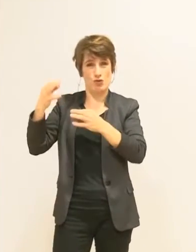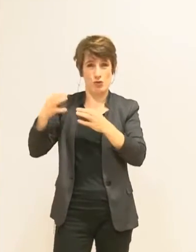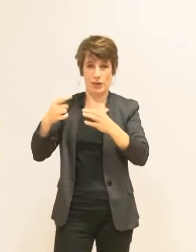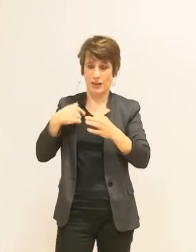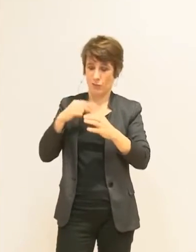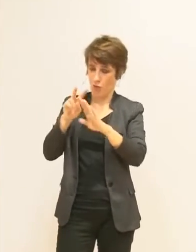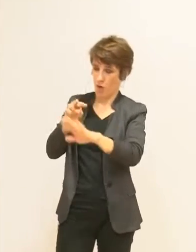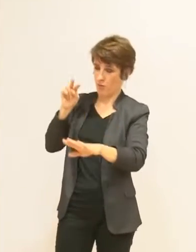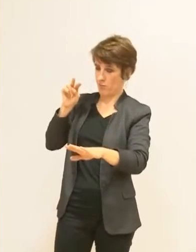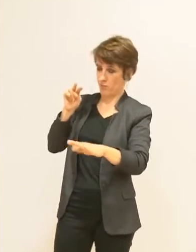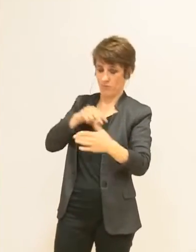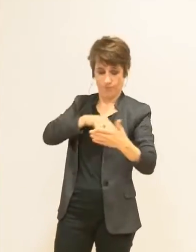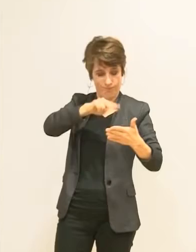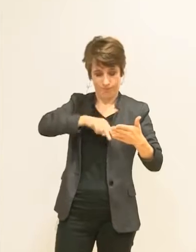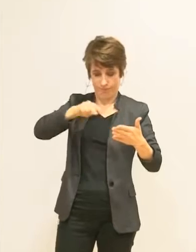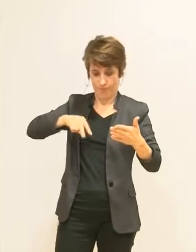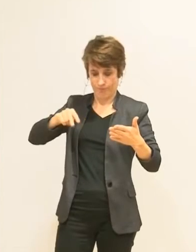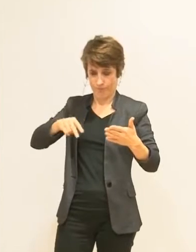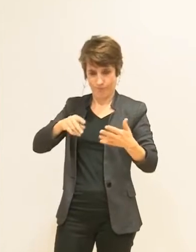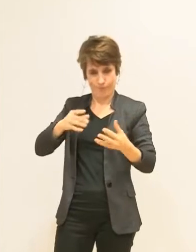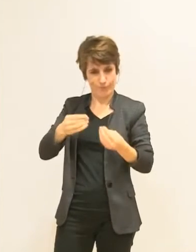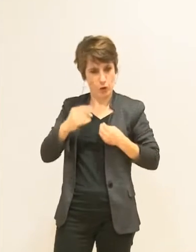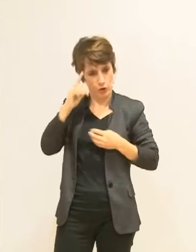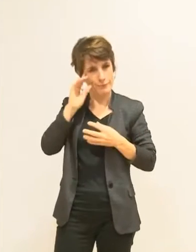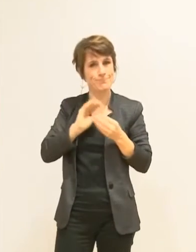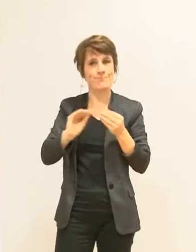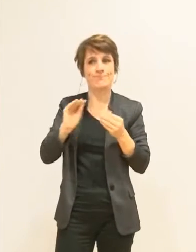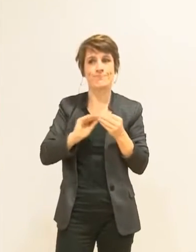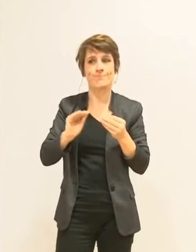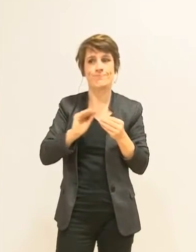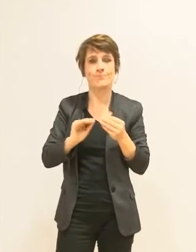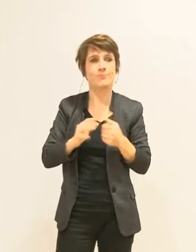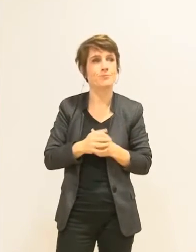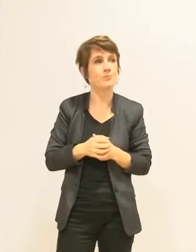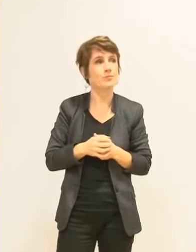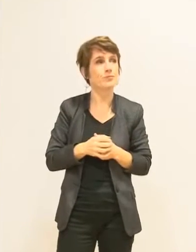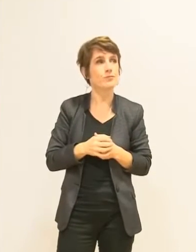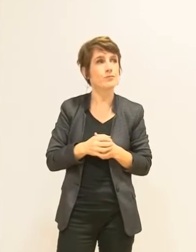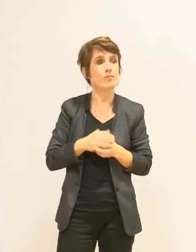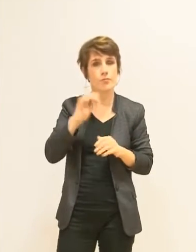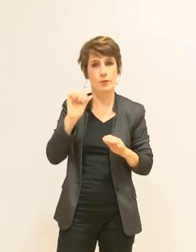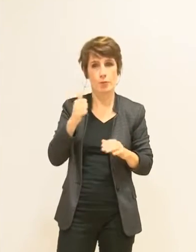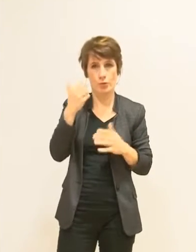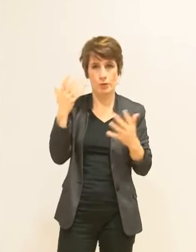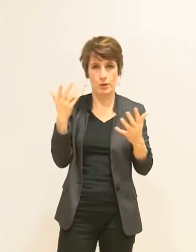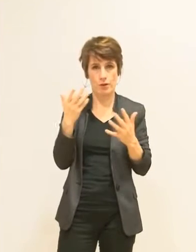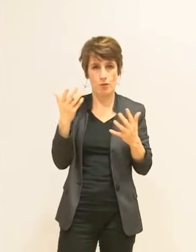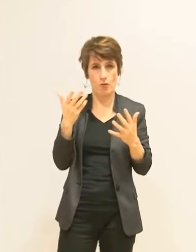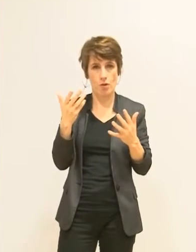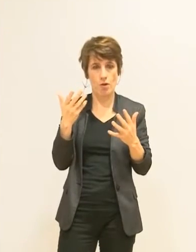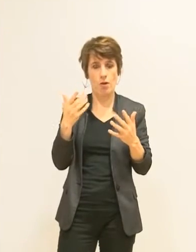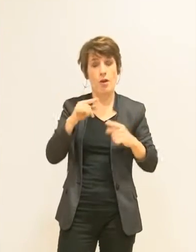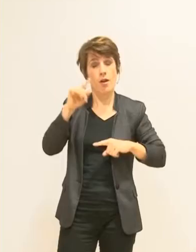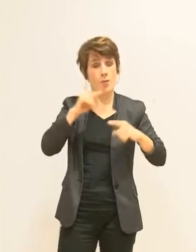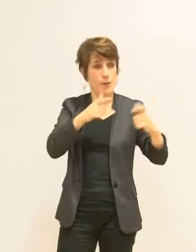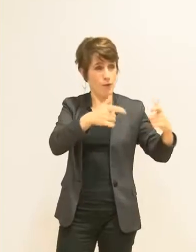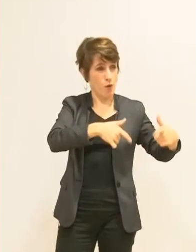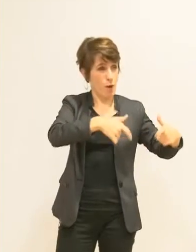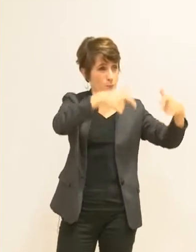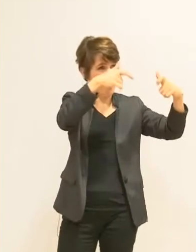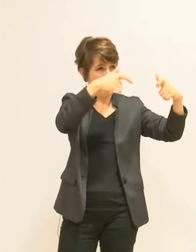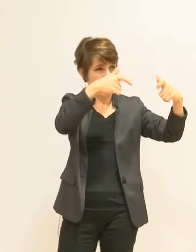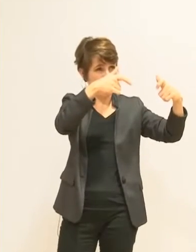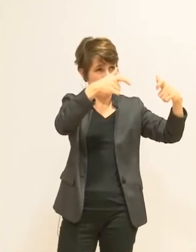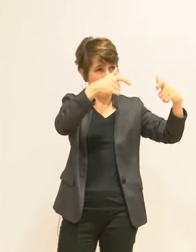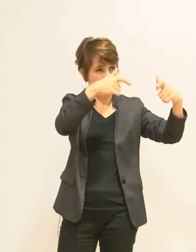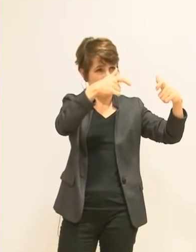faire part de quelques interrogations. En premier lieu, la corrélation entre le choix de certains bâtiments et les objectifs communs imposés